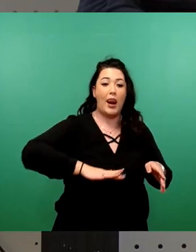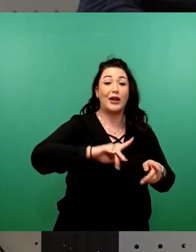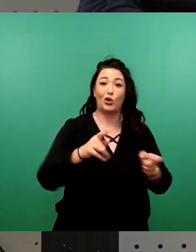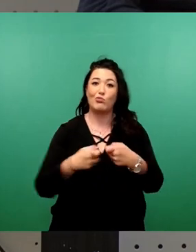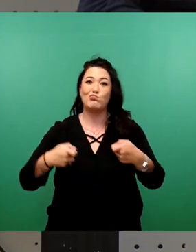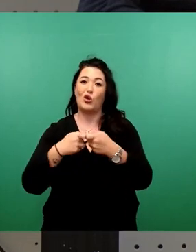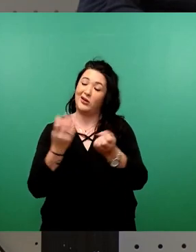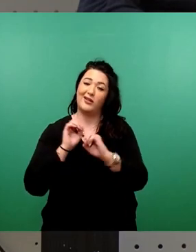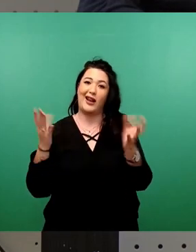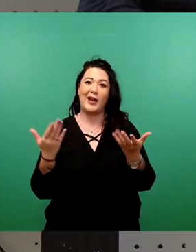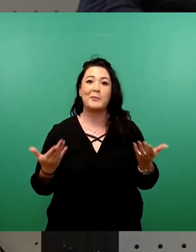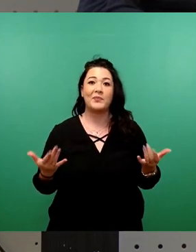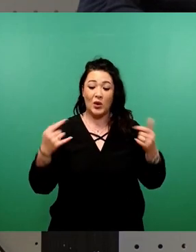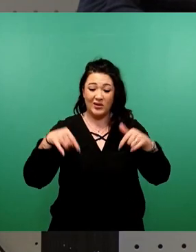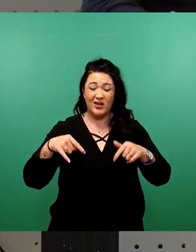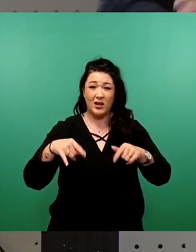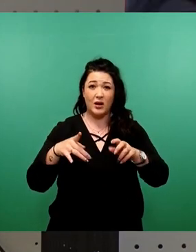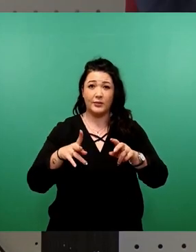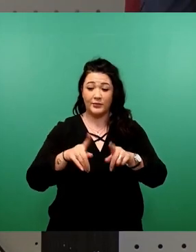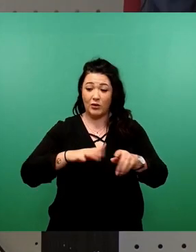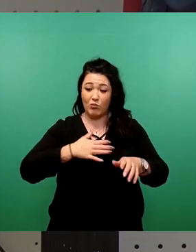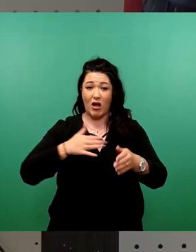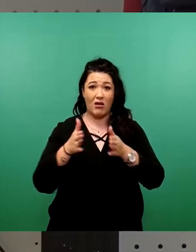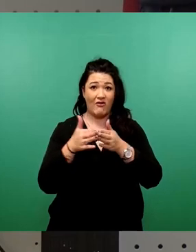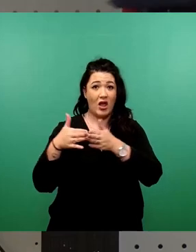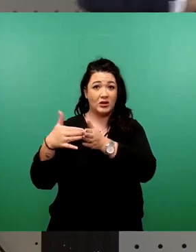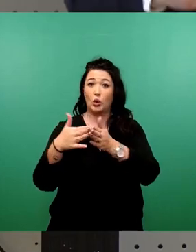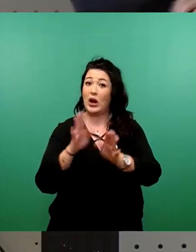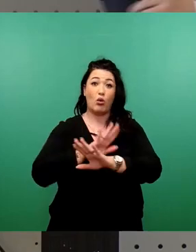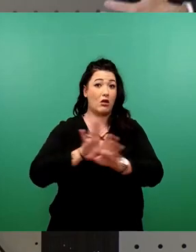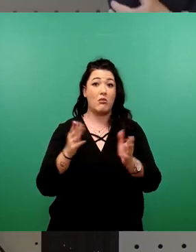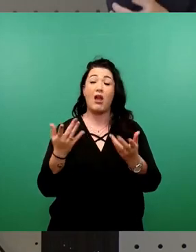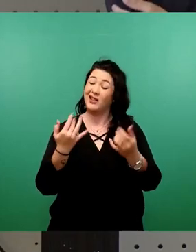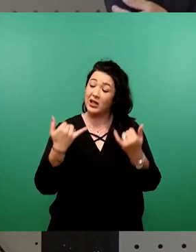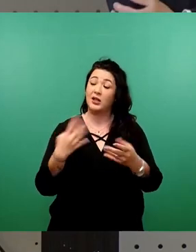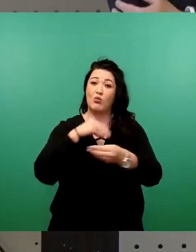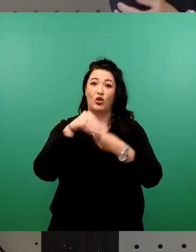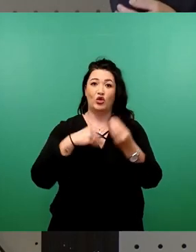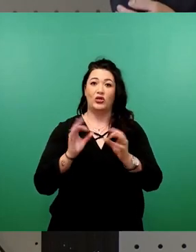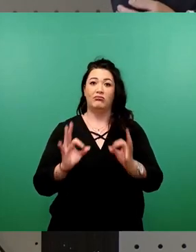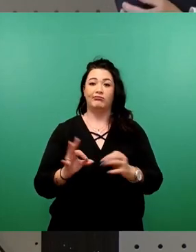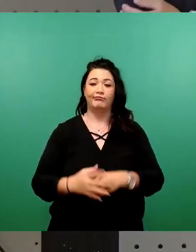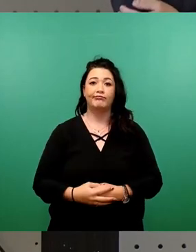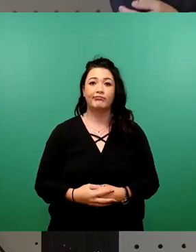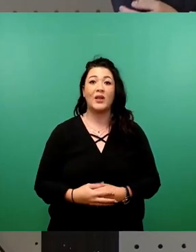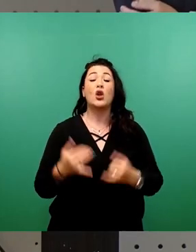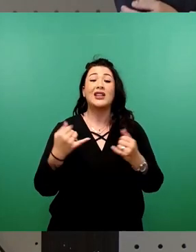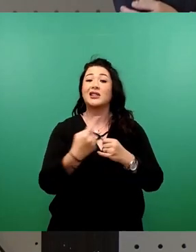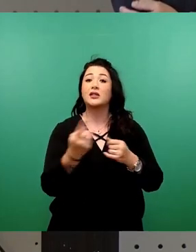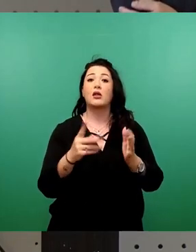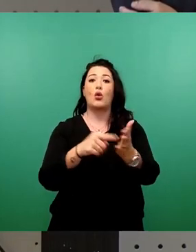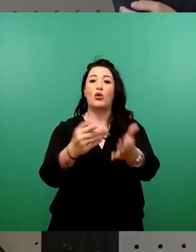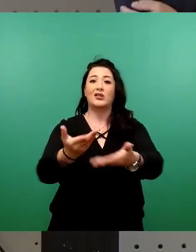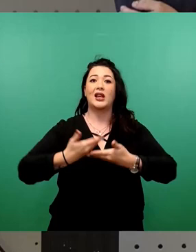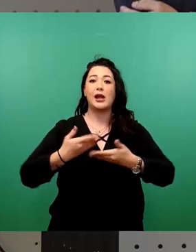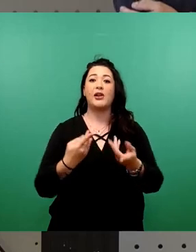erst recht nicht hier in meiner Fraktion. Jetzt haben Sie ja zumindest mal begründet, warum Sie das so gewählt